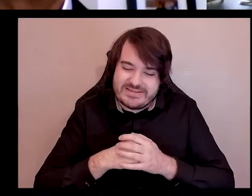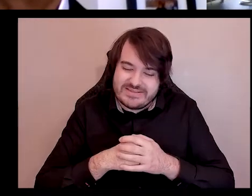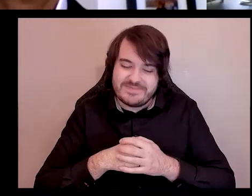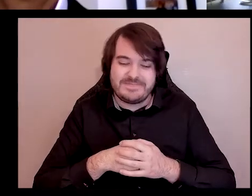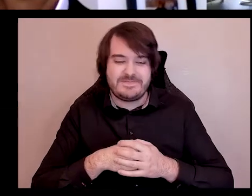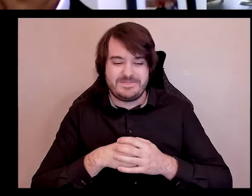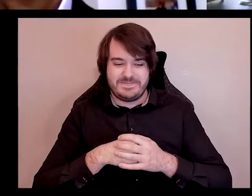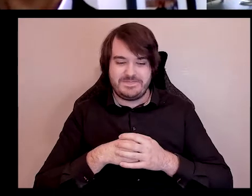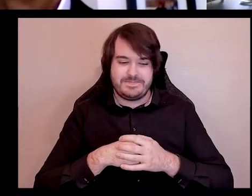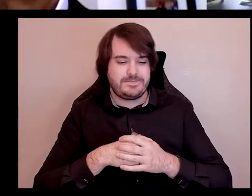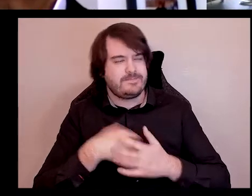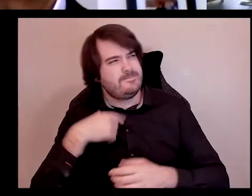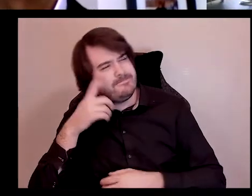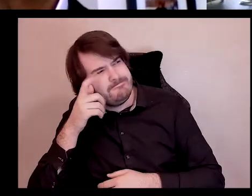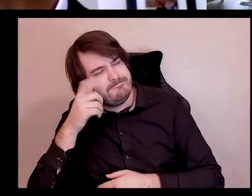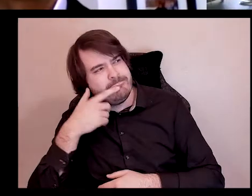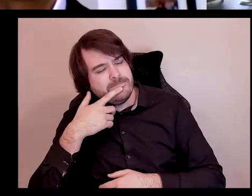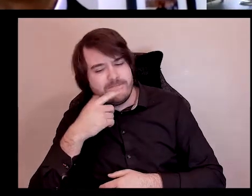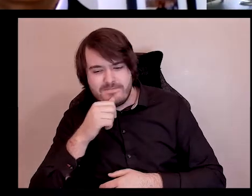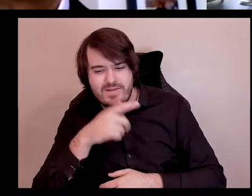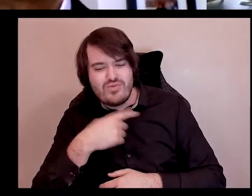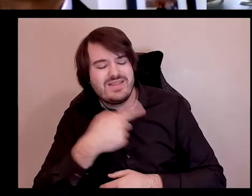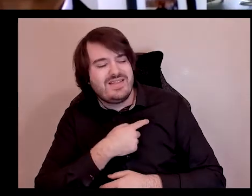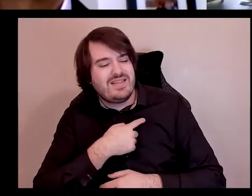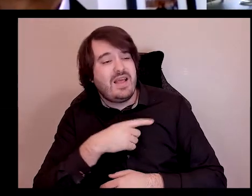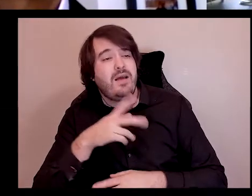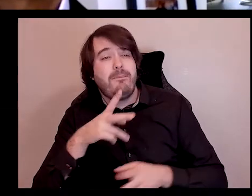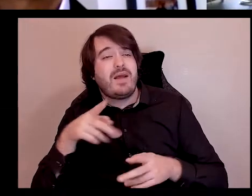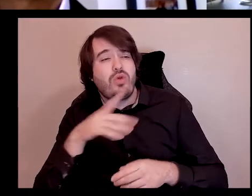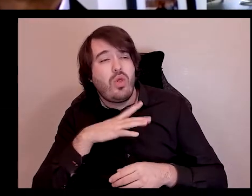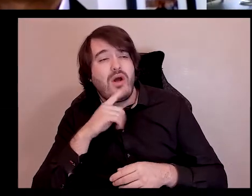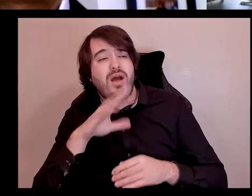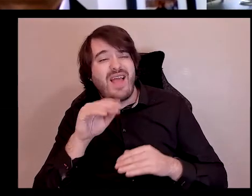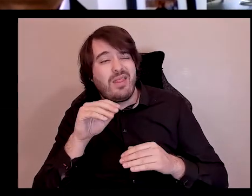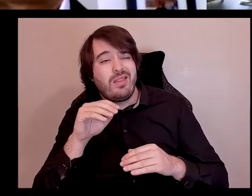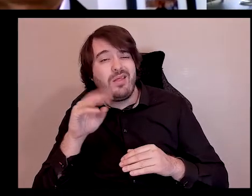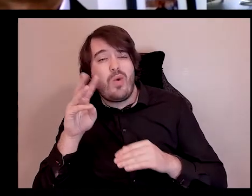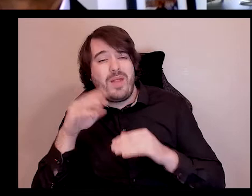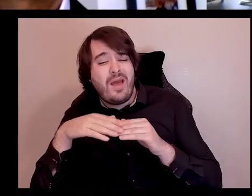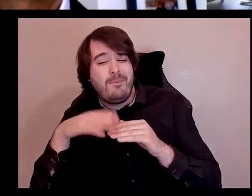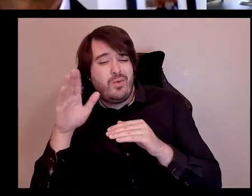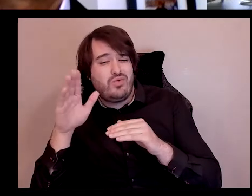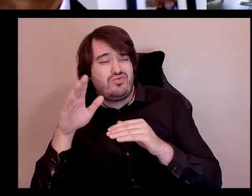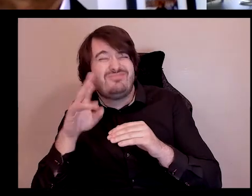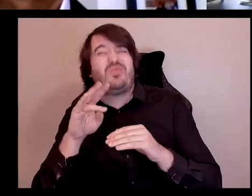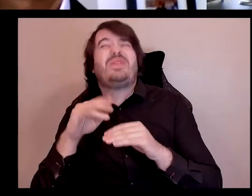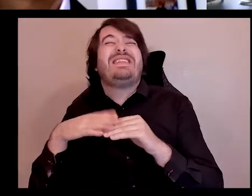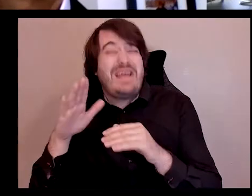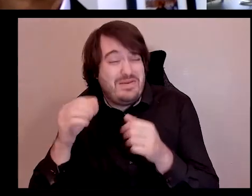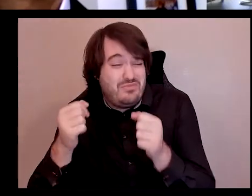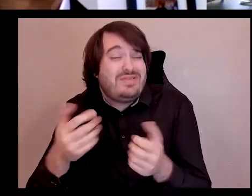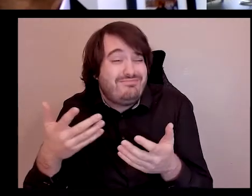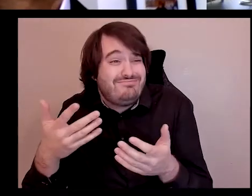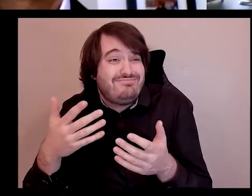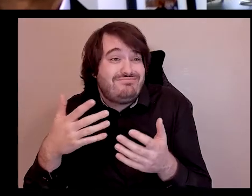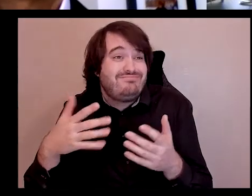fait dans ma vie. Désolé, mais c'est plus ça qu'on a besoin aujourd'hui. Je suis en train de me poser la question. Certaines personnes, vous le disiez tantôt,